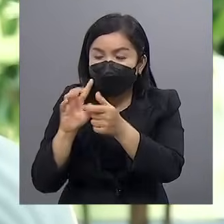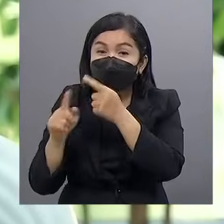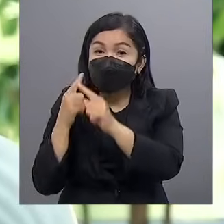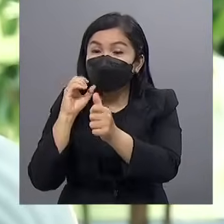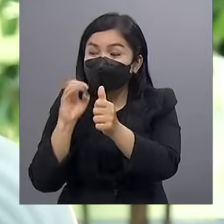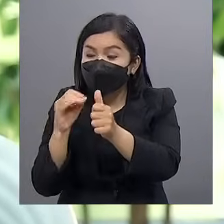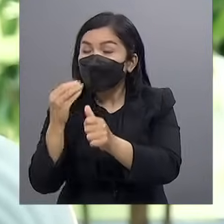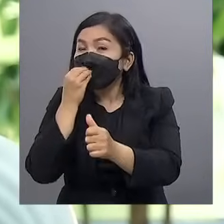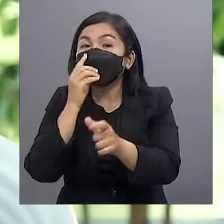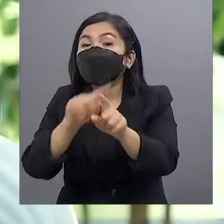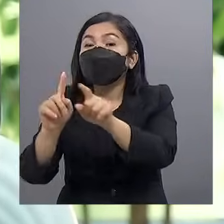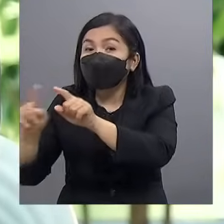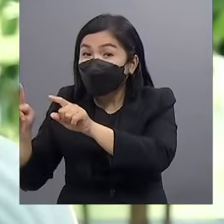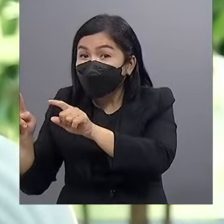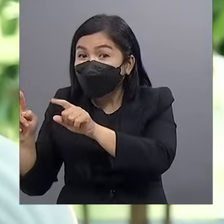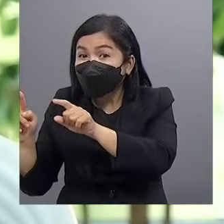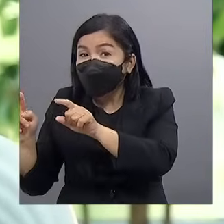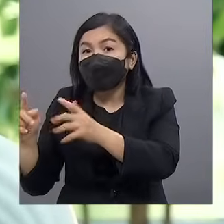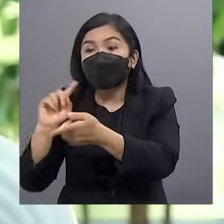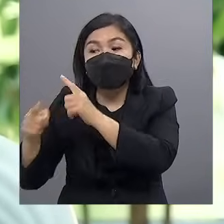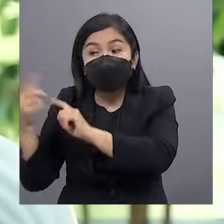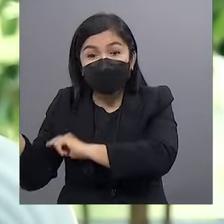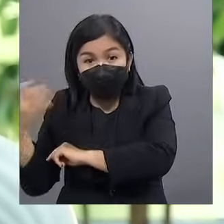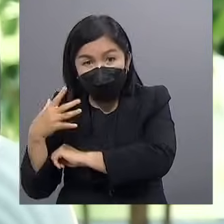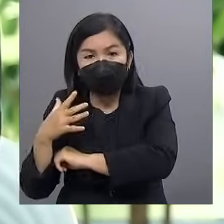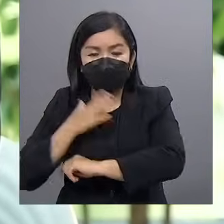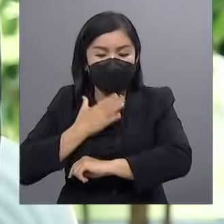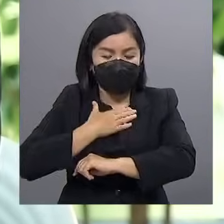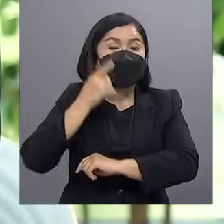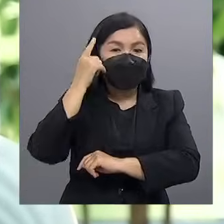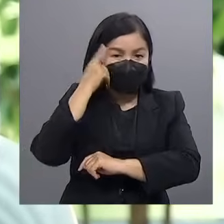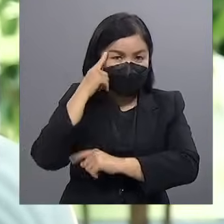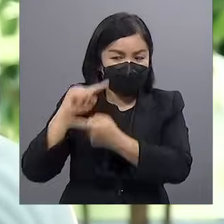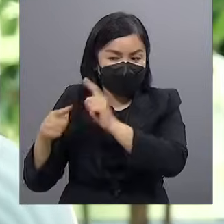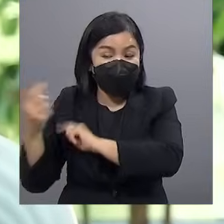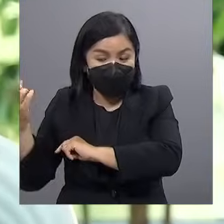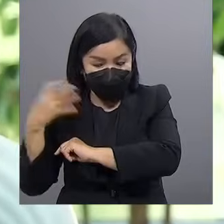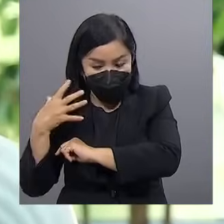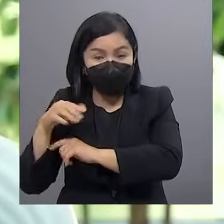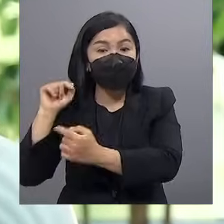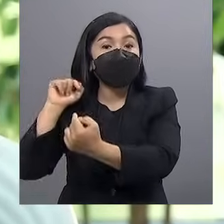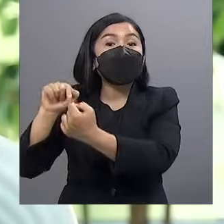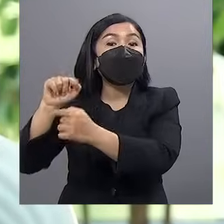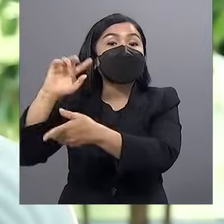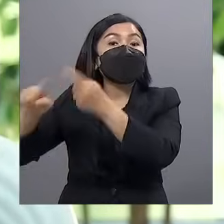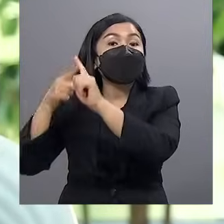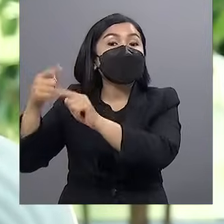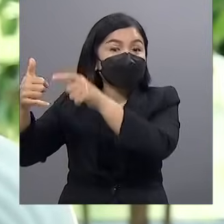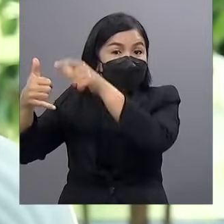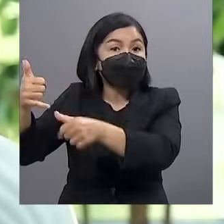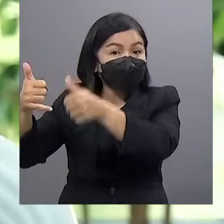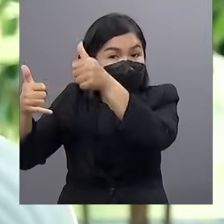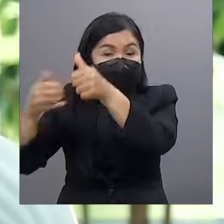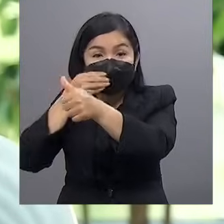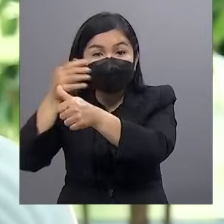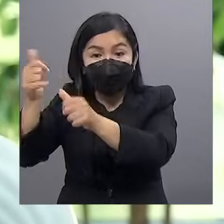เนี่ยชอบนี้อาญาขึ้นบอกแล้วก็จะต้องรู้ว่าอย่าเพื่อนบอกเล่นอาจจะดีนะเพื่อนนะแต่ว่ากับตัวเราเนี่ยจะไปอีกเรื่อง